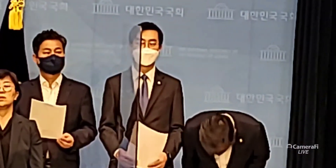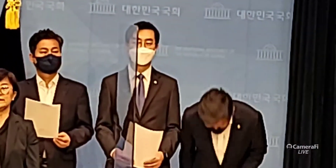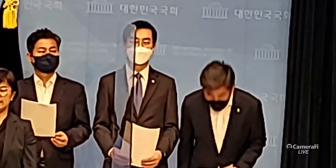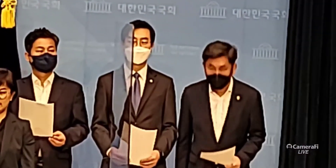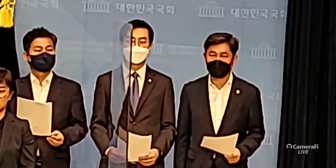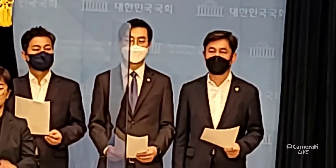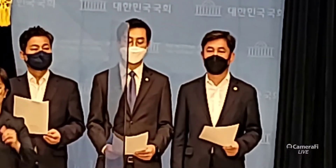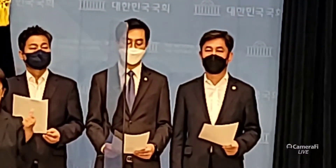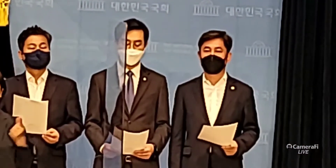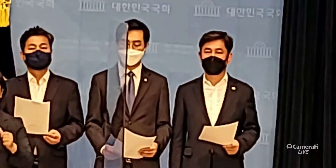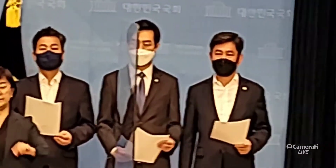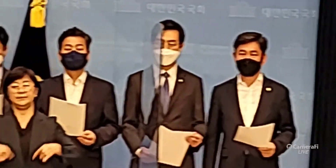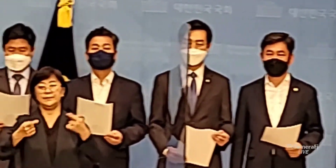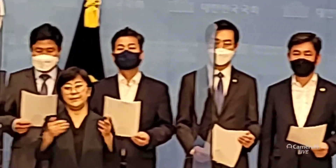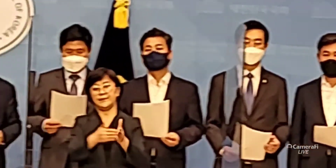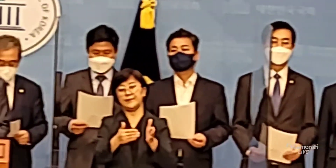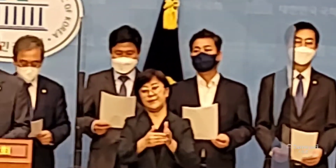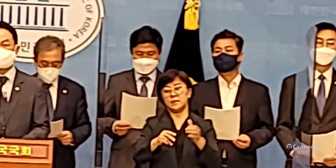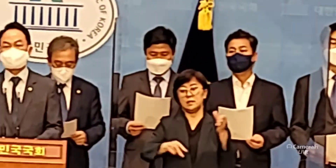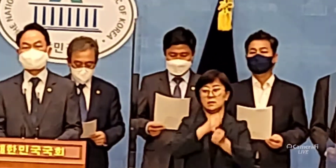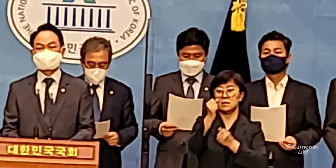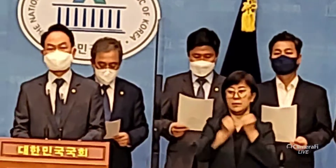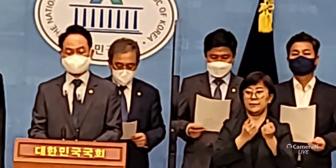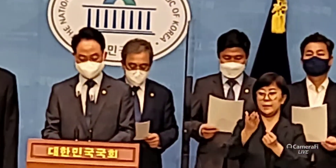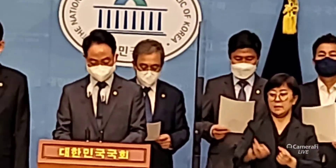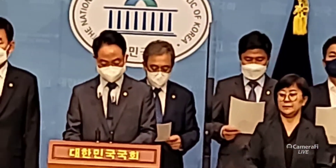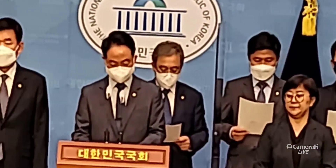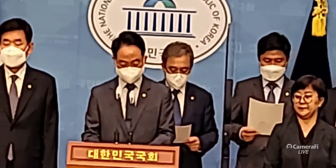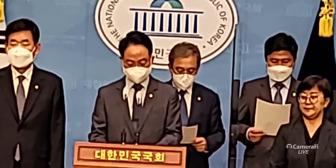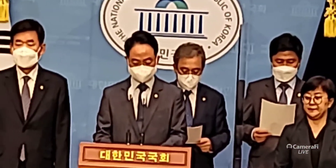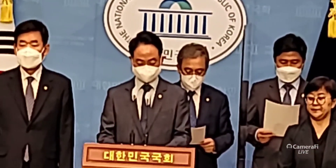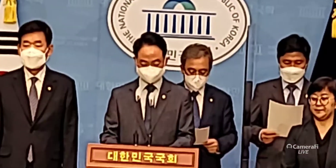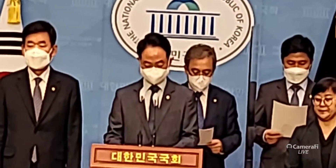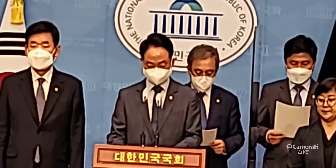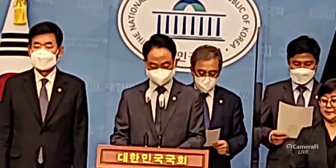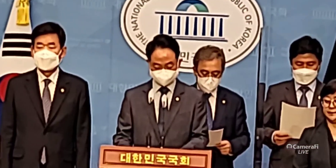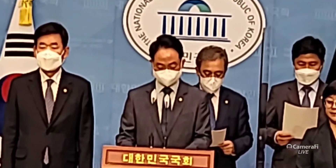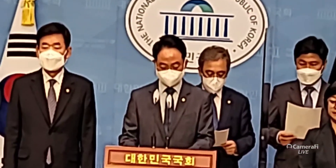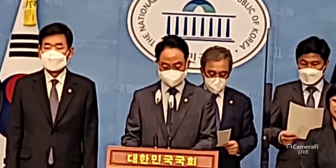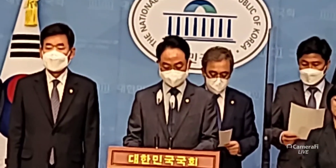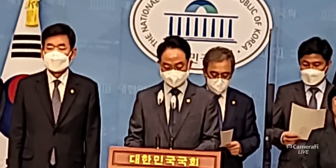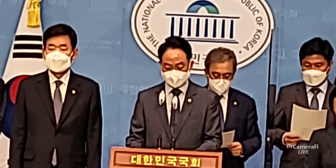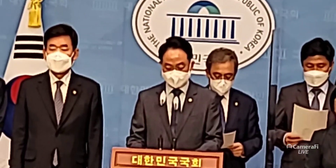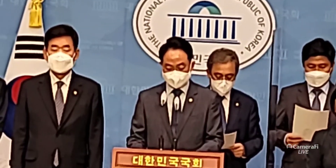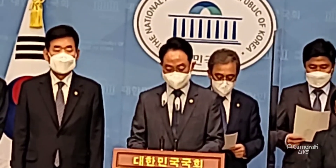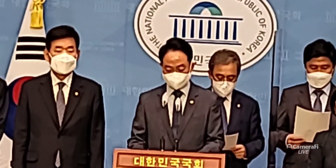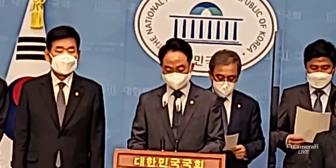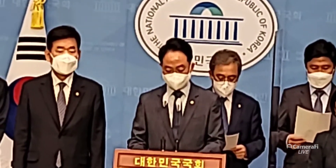주셨습니다. 바로 기자회견문을 부탁드리겠습니다.